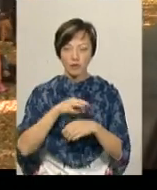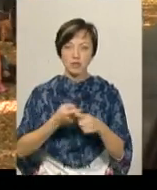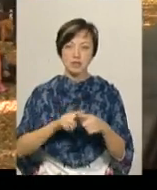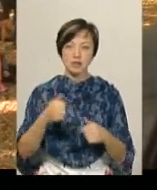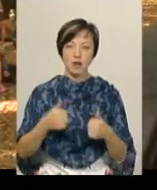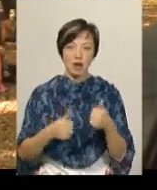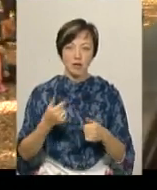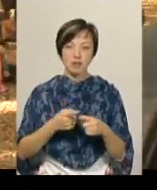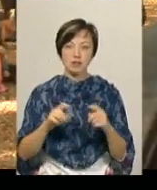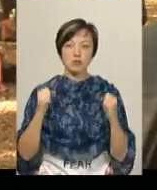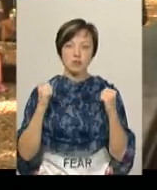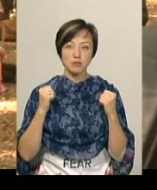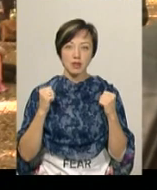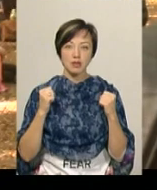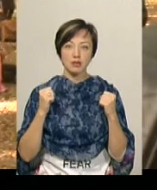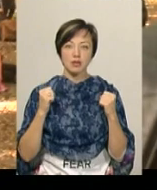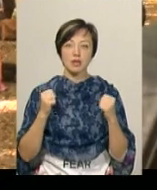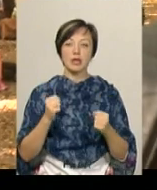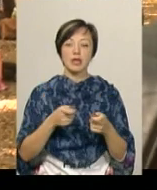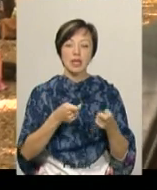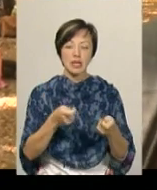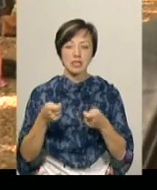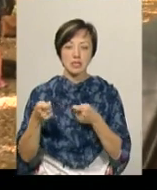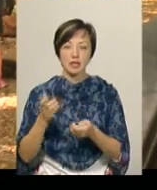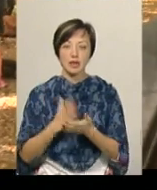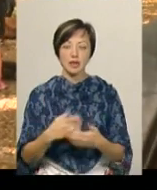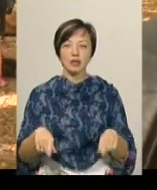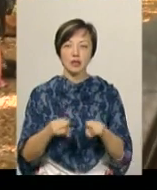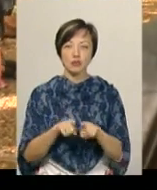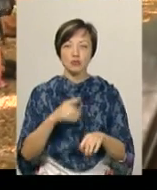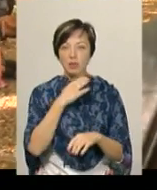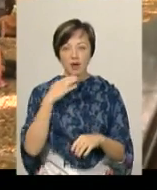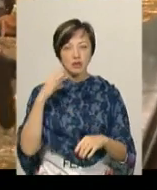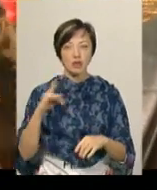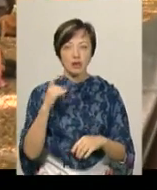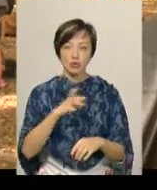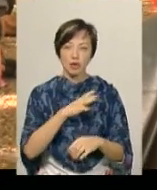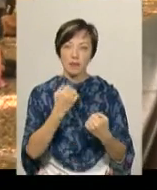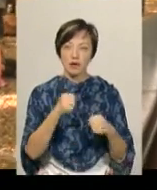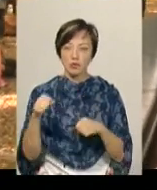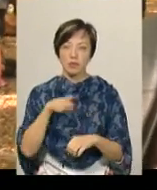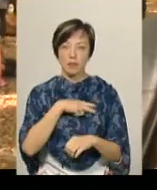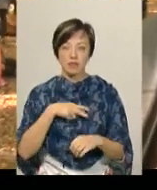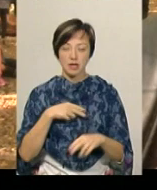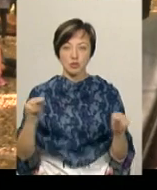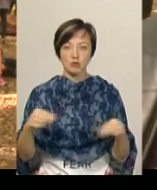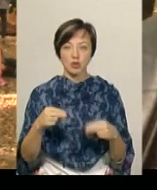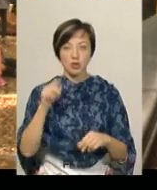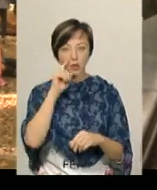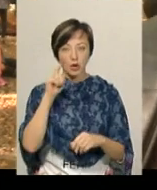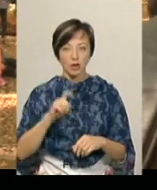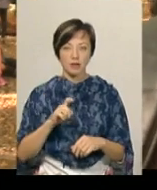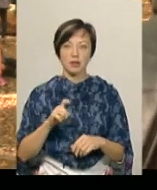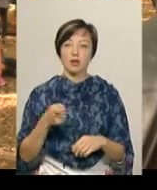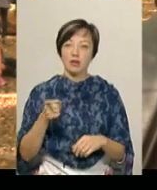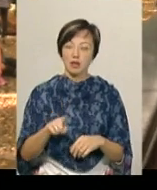змагання, і ці спортсмени їздять. Є такі, що неодноразово були і переможцями, і призерами чемпіонату України.